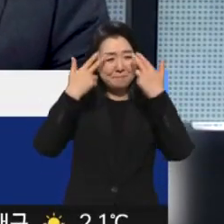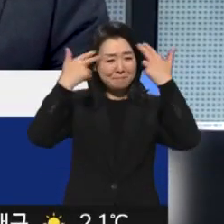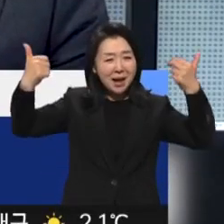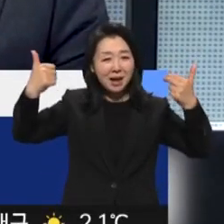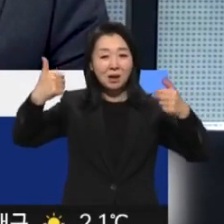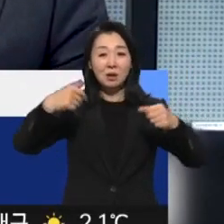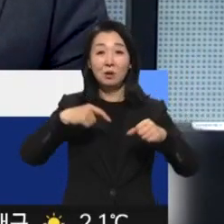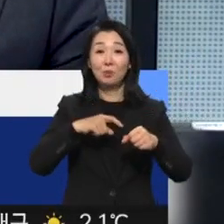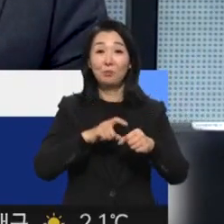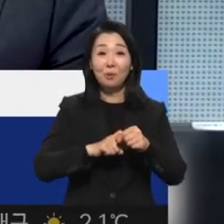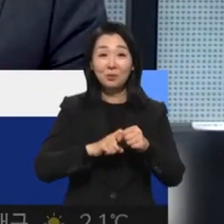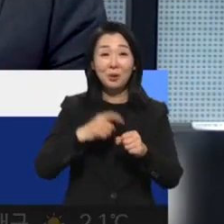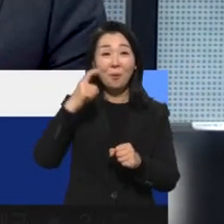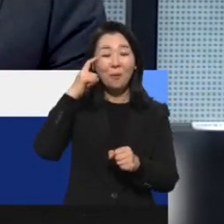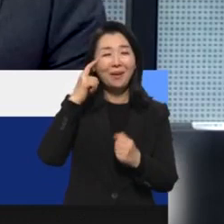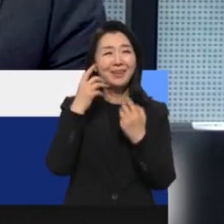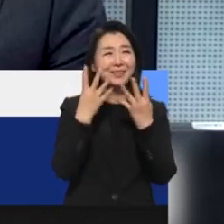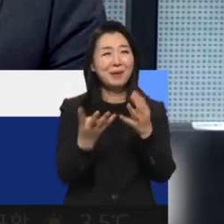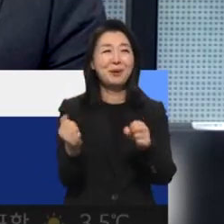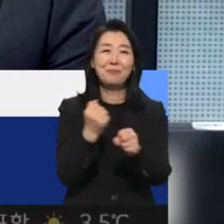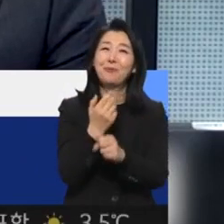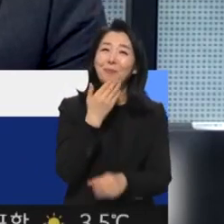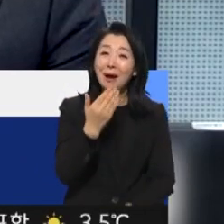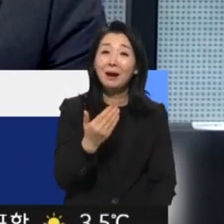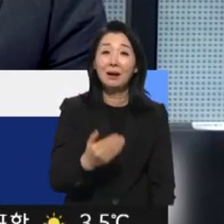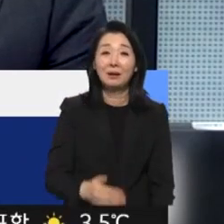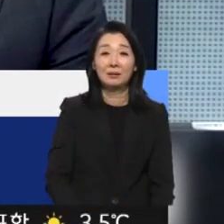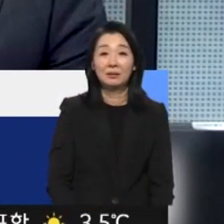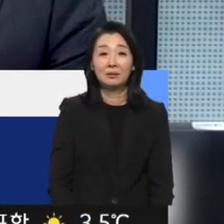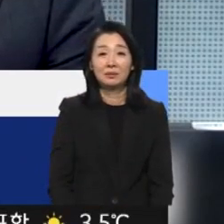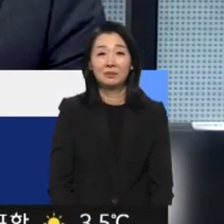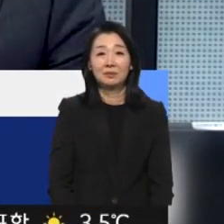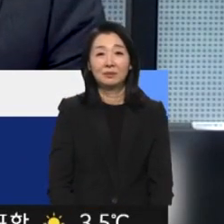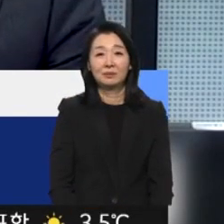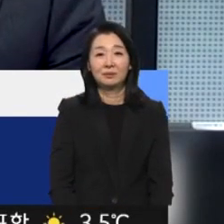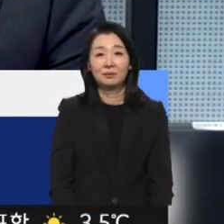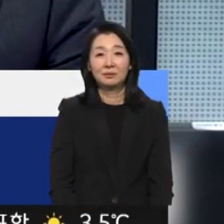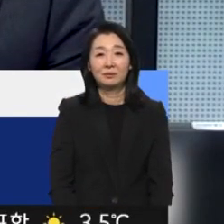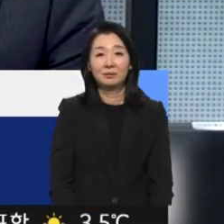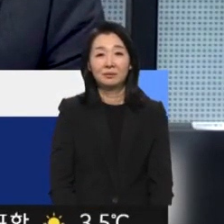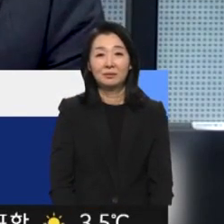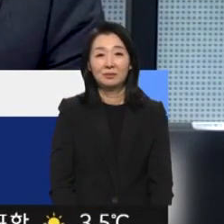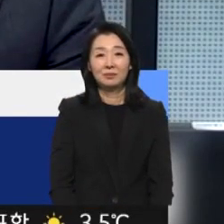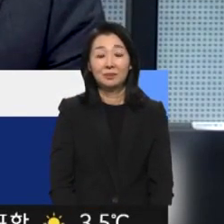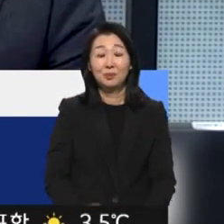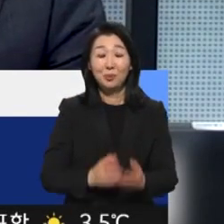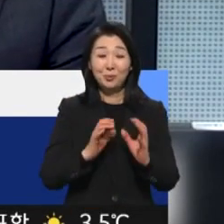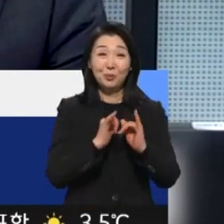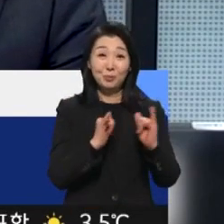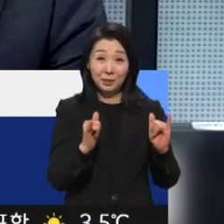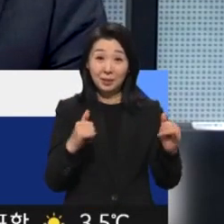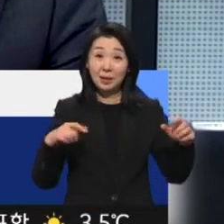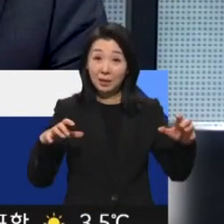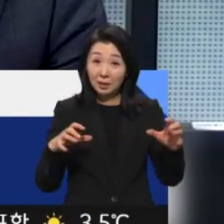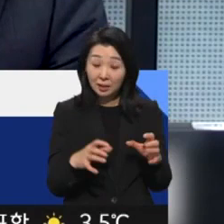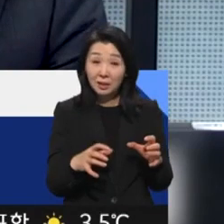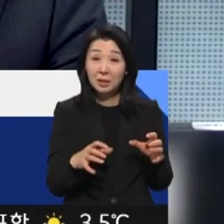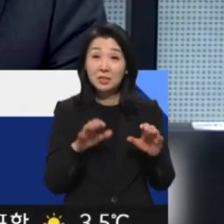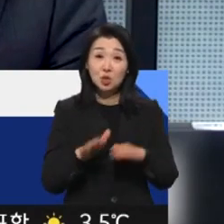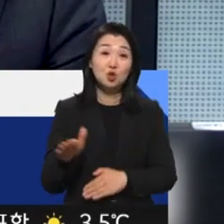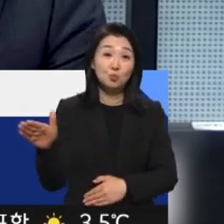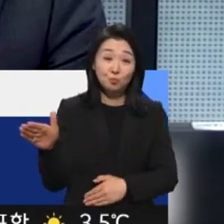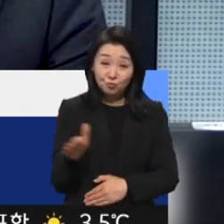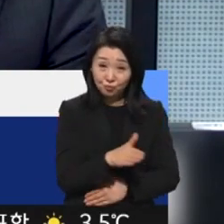차원에서 오히려 사면 복권할 수 있었고 네. 그럼으로써 이제 많은 국민들이 함께